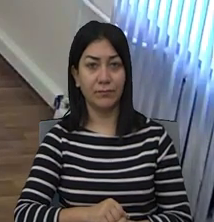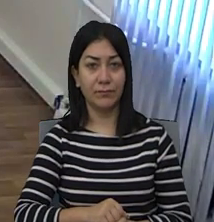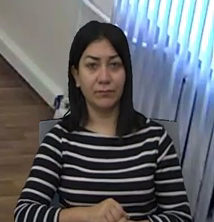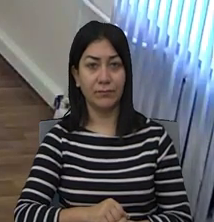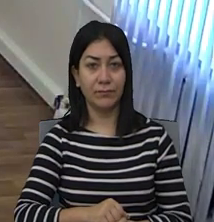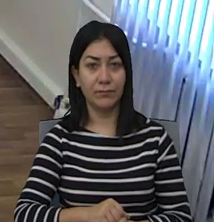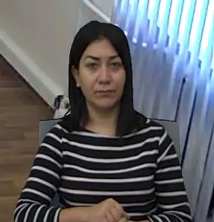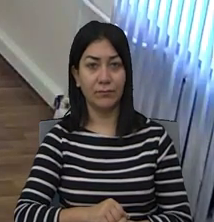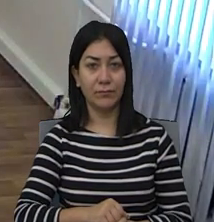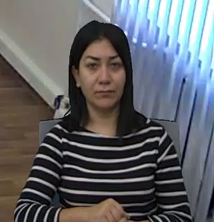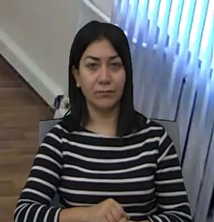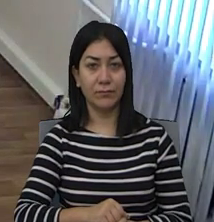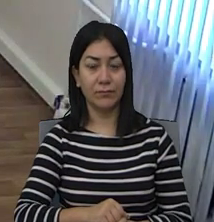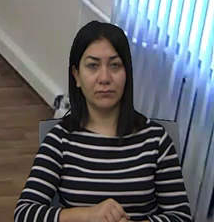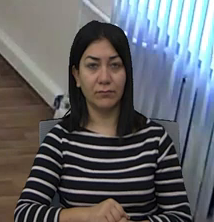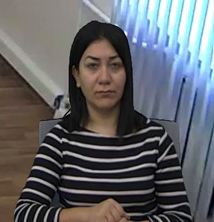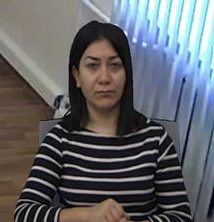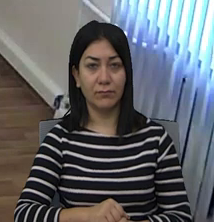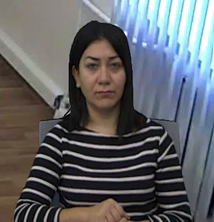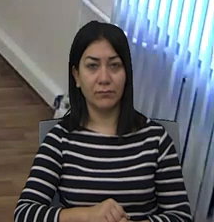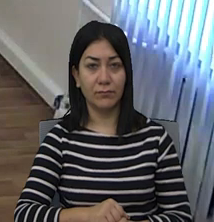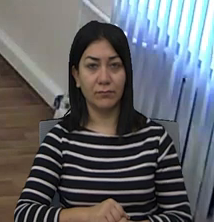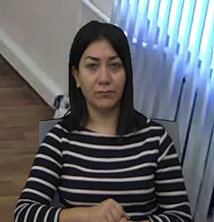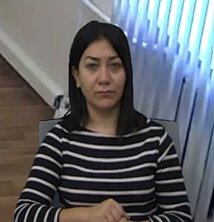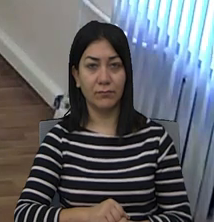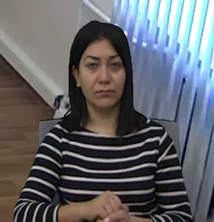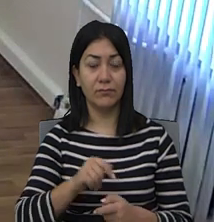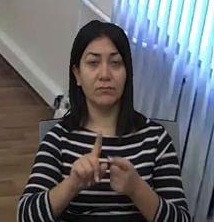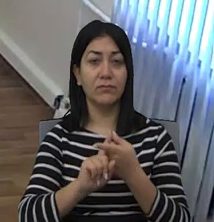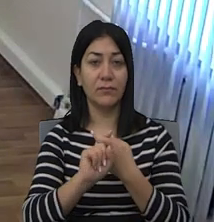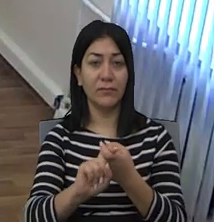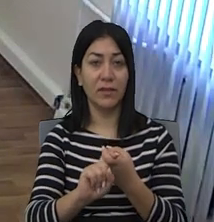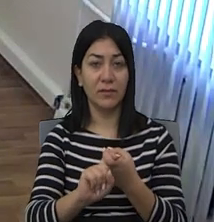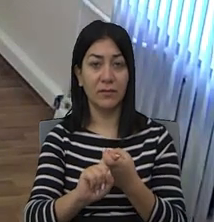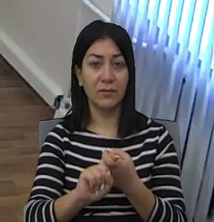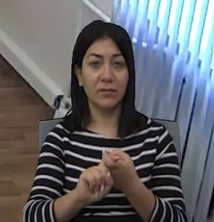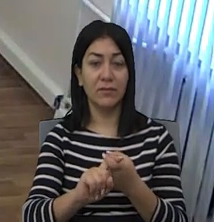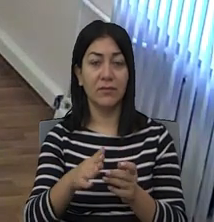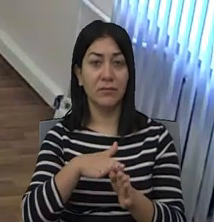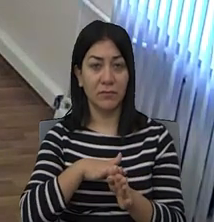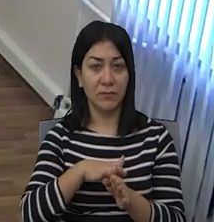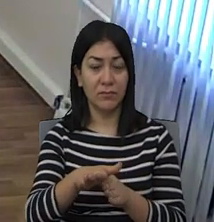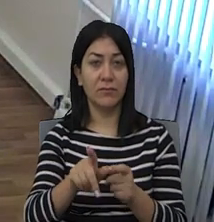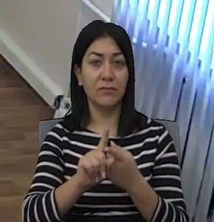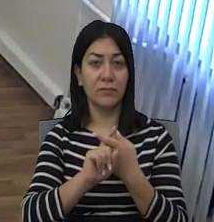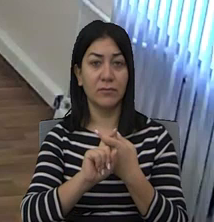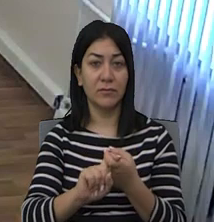as expansion of domestic and international partnerships. Սա բխում է, սրա իրագործումը բխում է